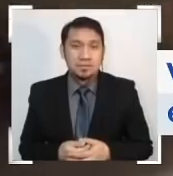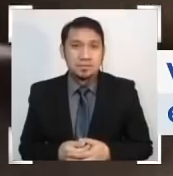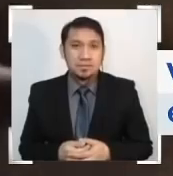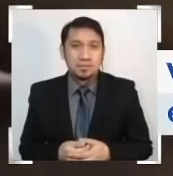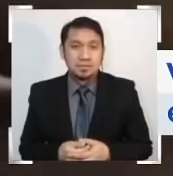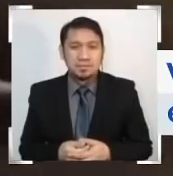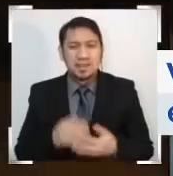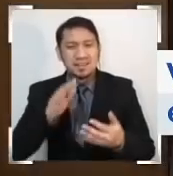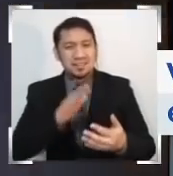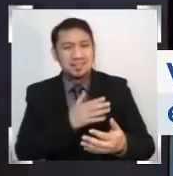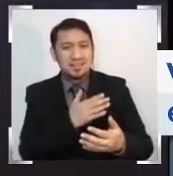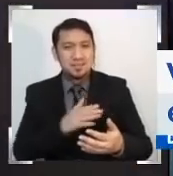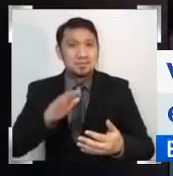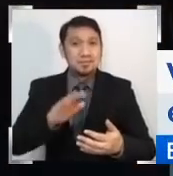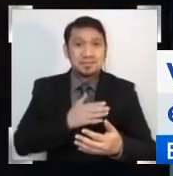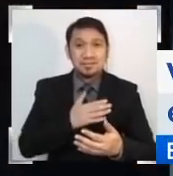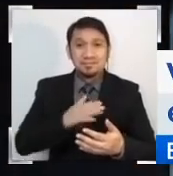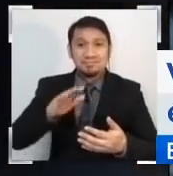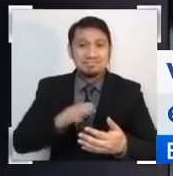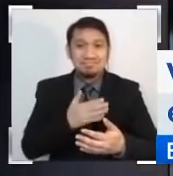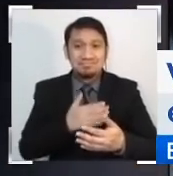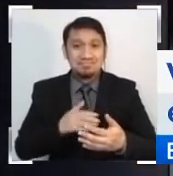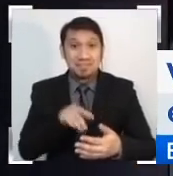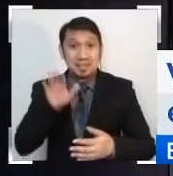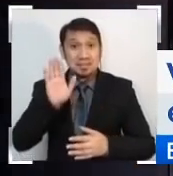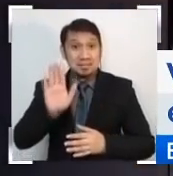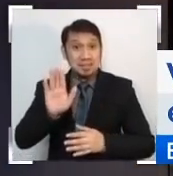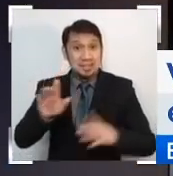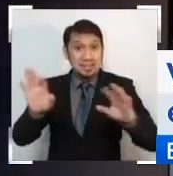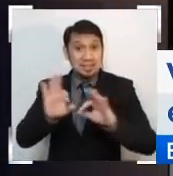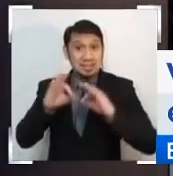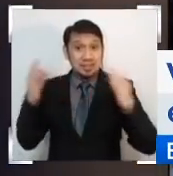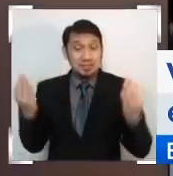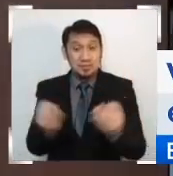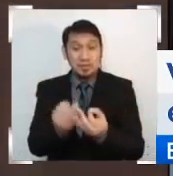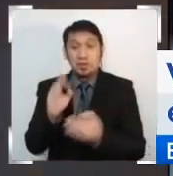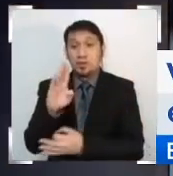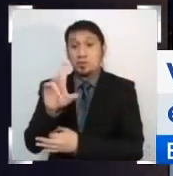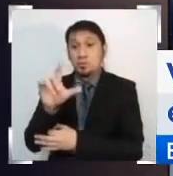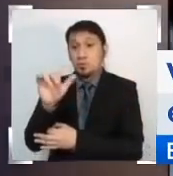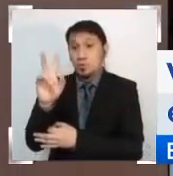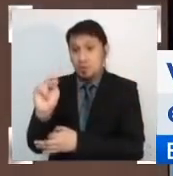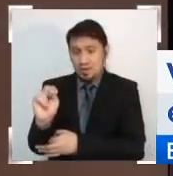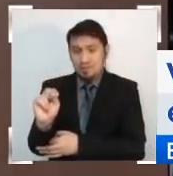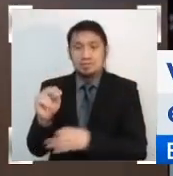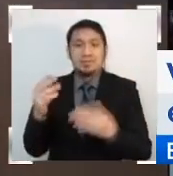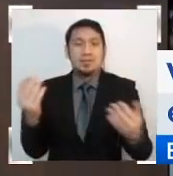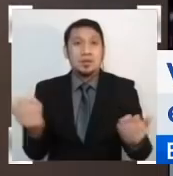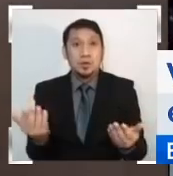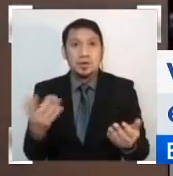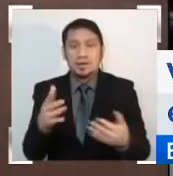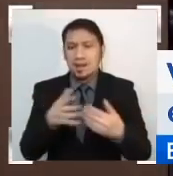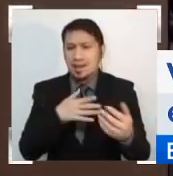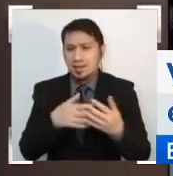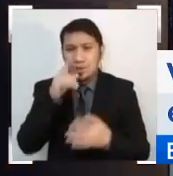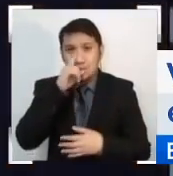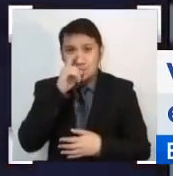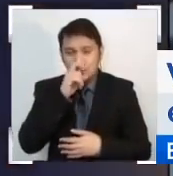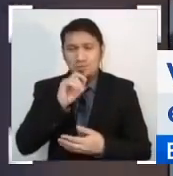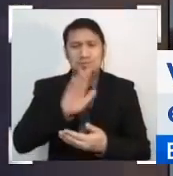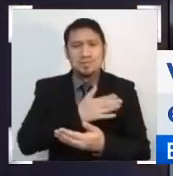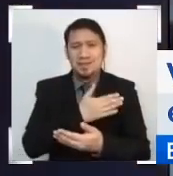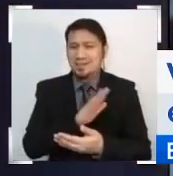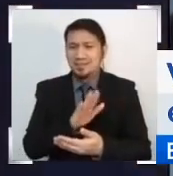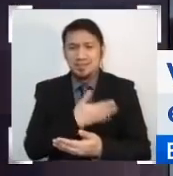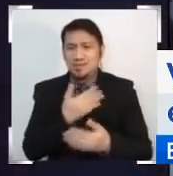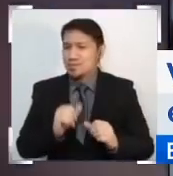Kantang-kanta ka na ba? Ang mag-anak na ito sa Bulan Sorsogon, kahit anong edad, basta may mic, birit na.